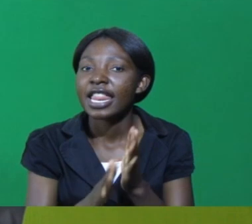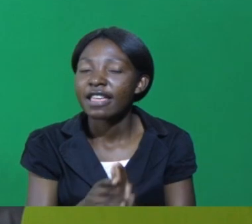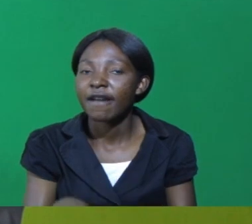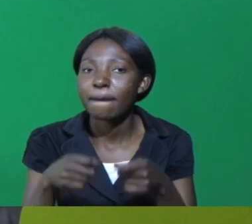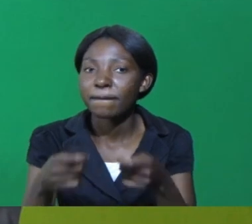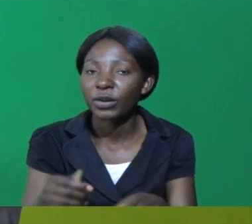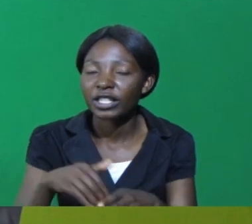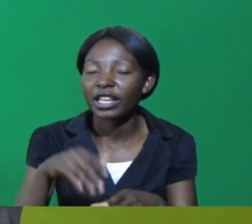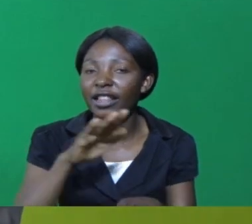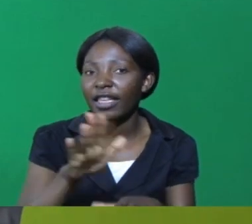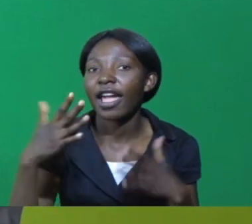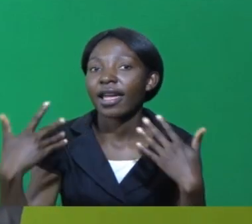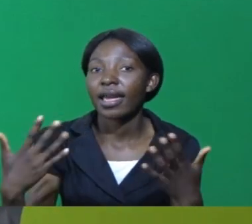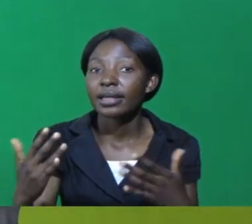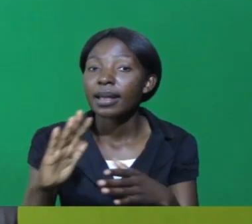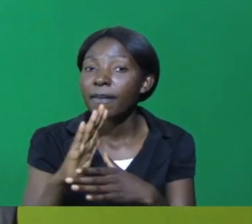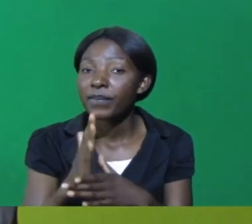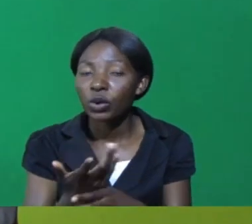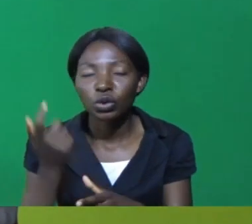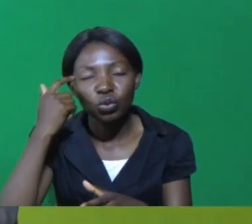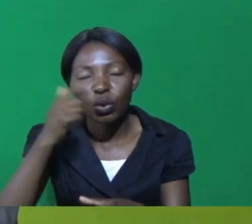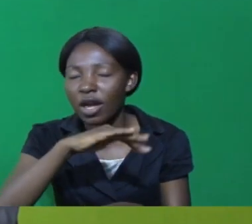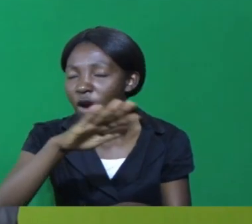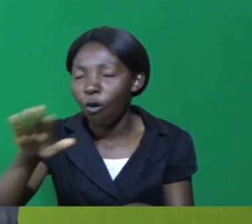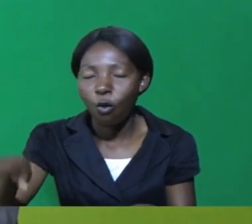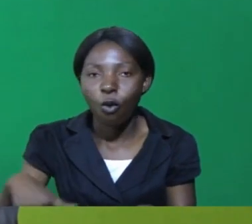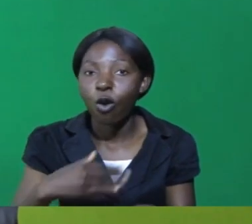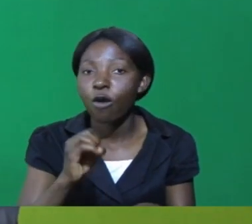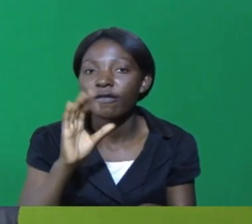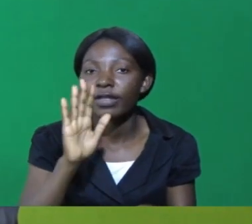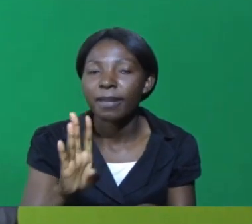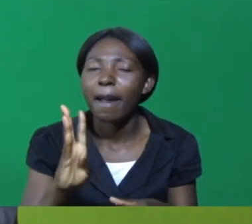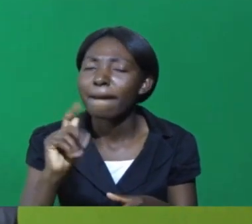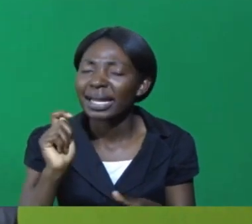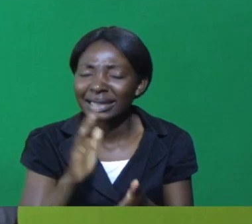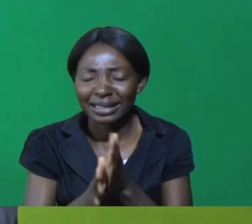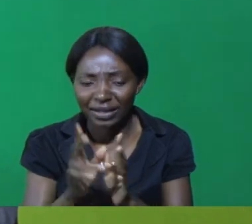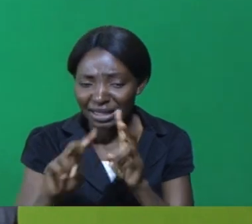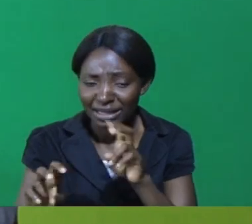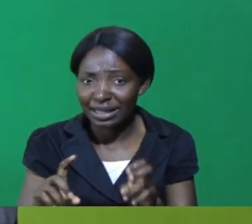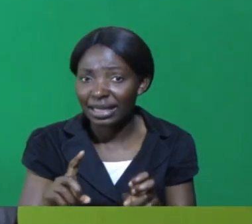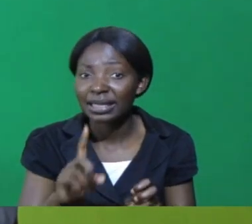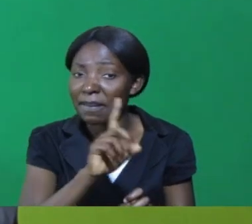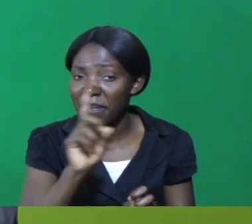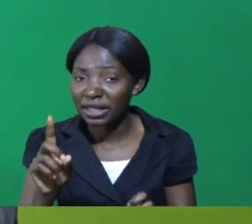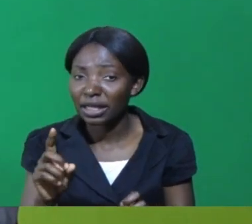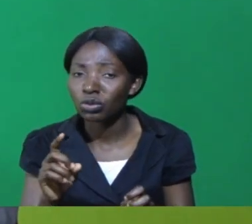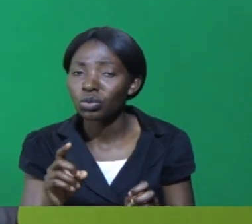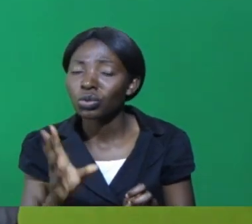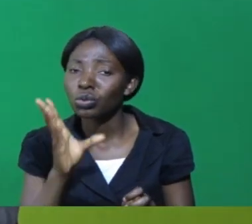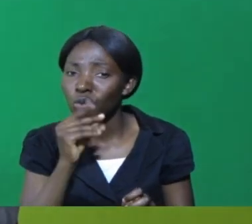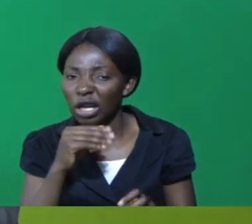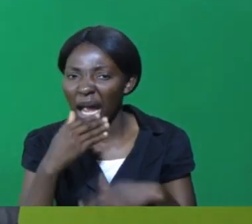kuzviisa mumaoko avo nokuti wakanga achivaziva vose. Wakanga asingatsvake kuti munhu mumwe apupure